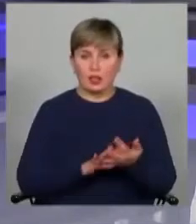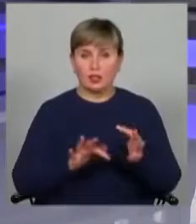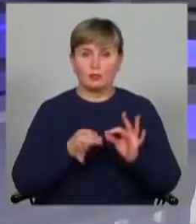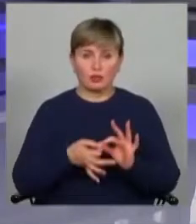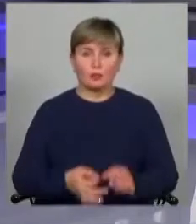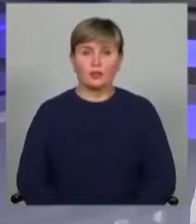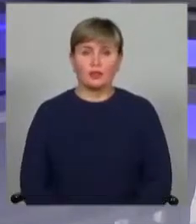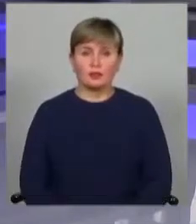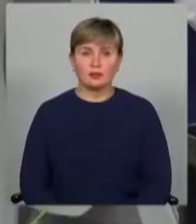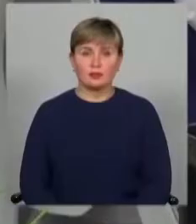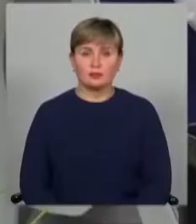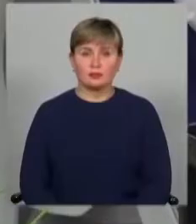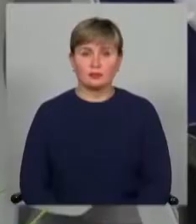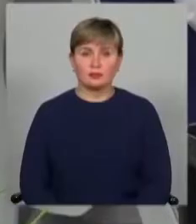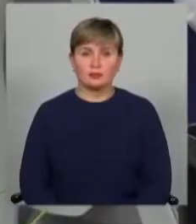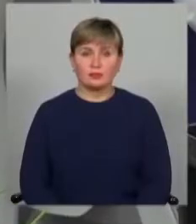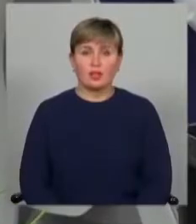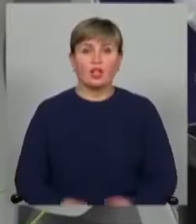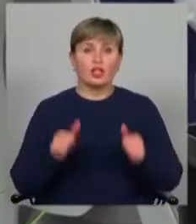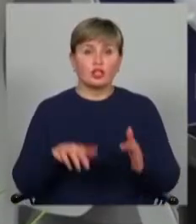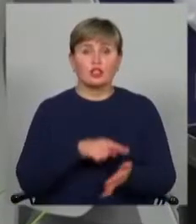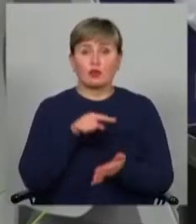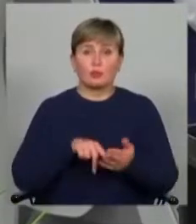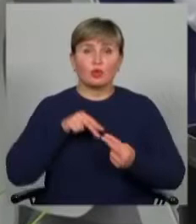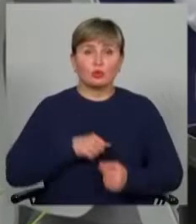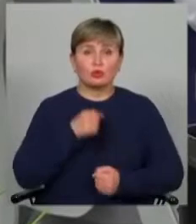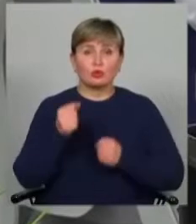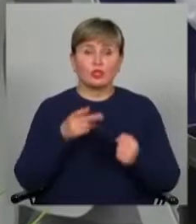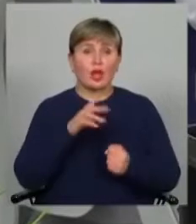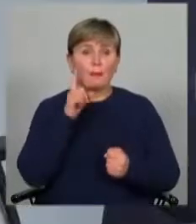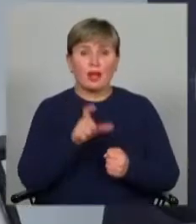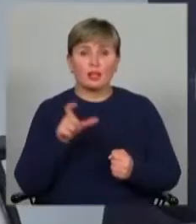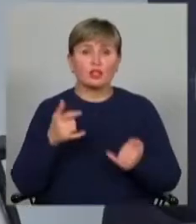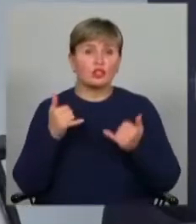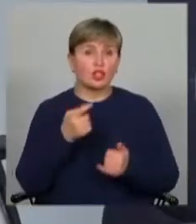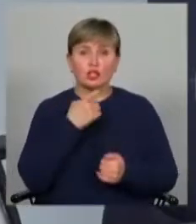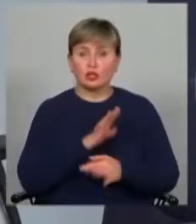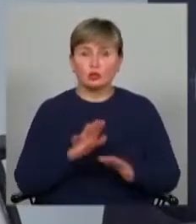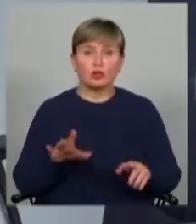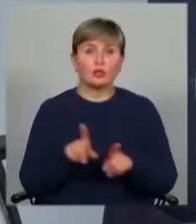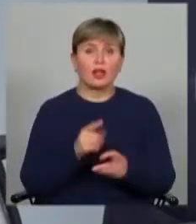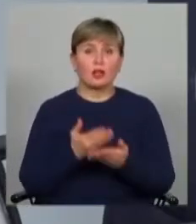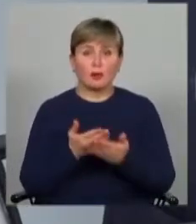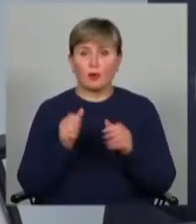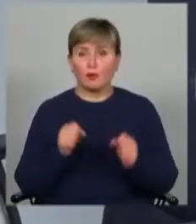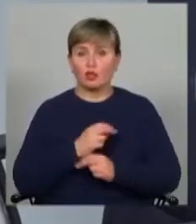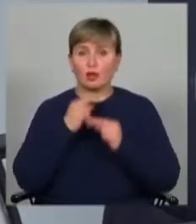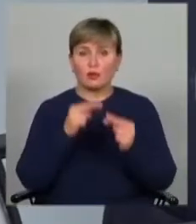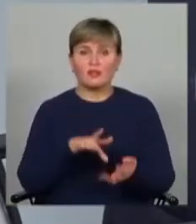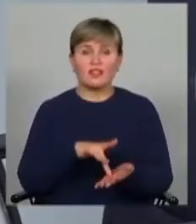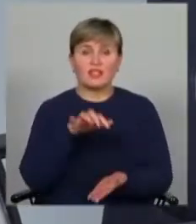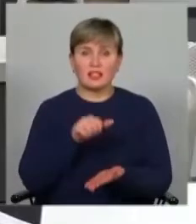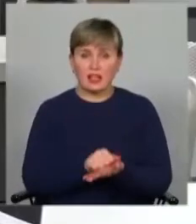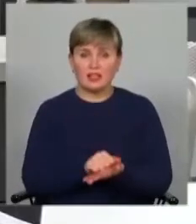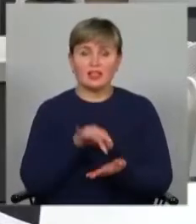Рустам Аралбаев. Решить вопрос с трудоустройством для молодежи сейчас нетрудно. Так, например, можно обратиться в центр